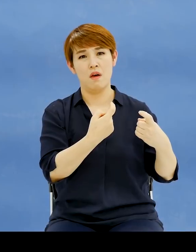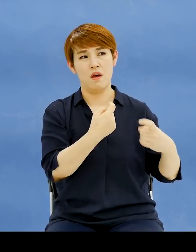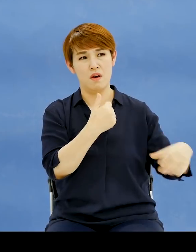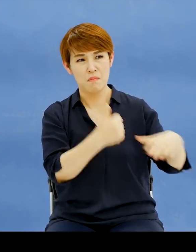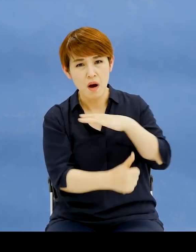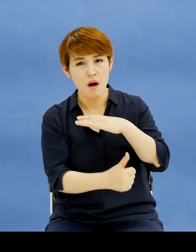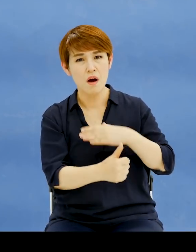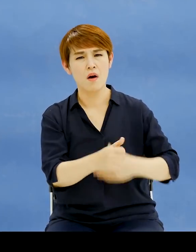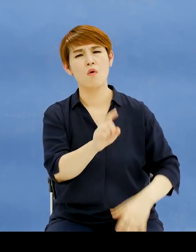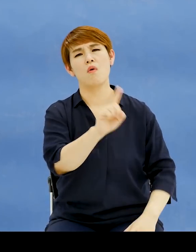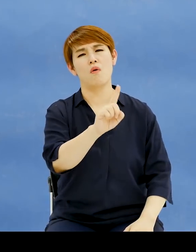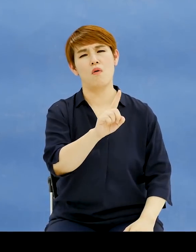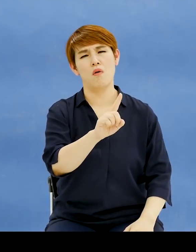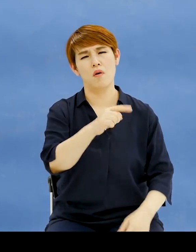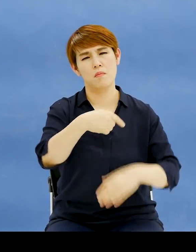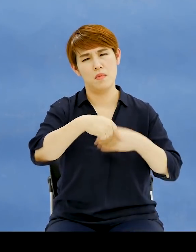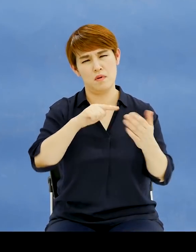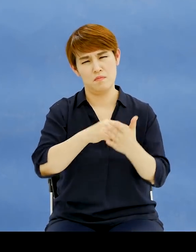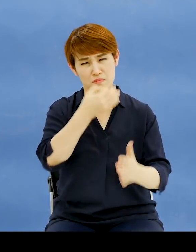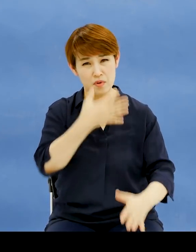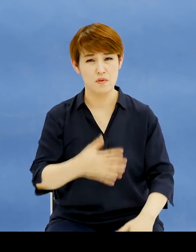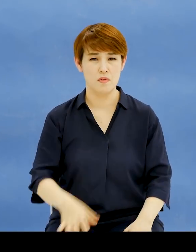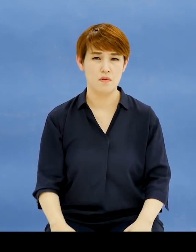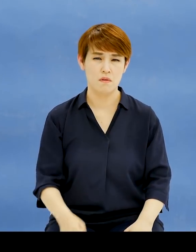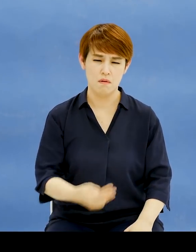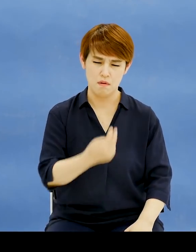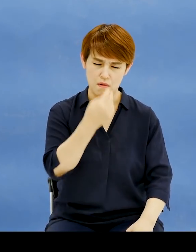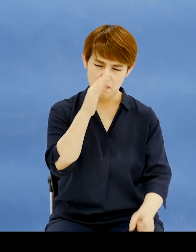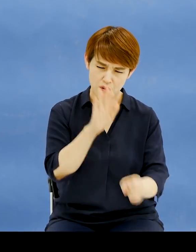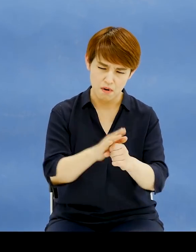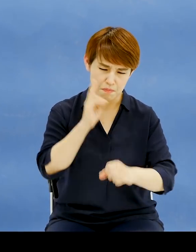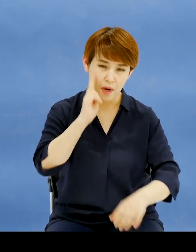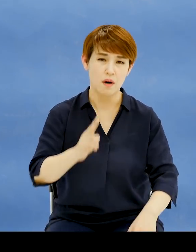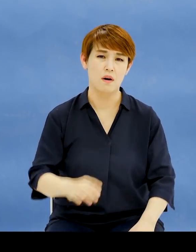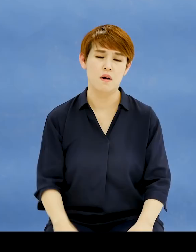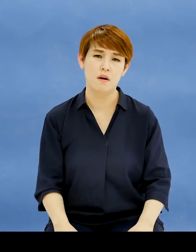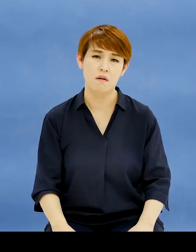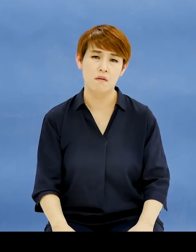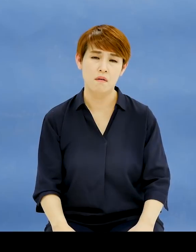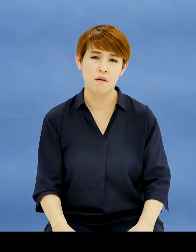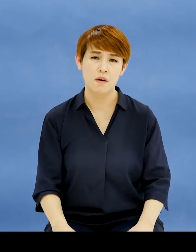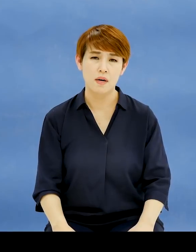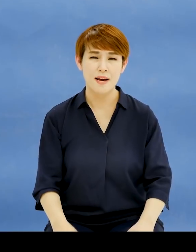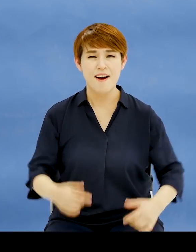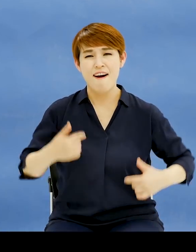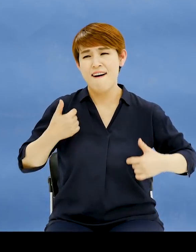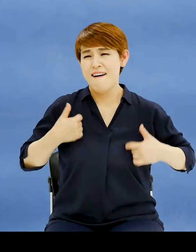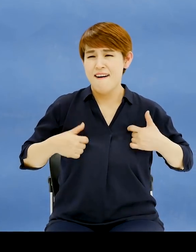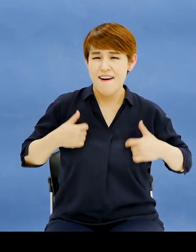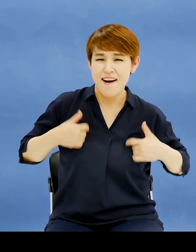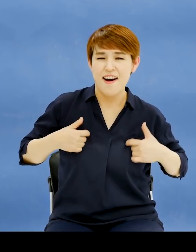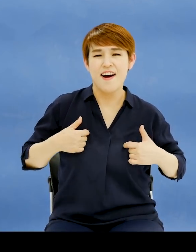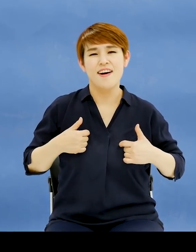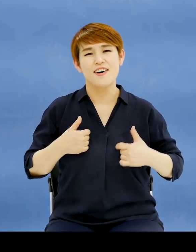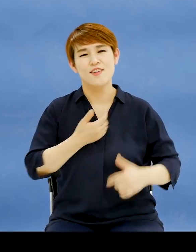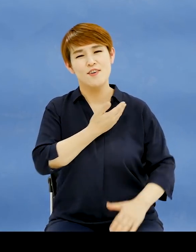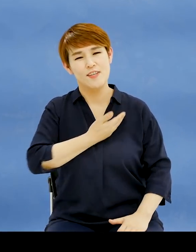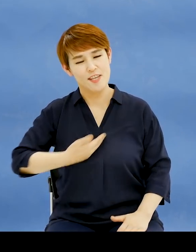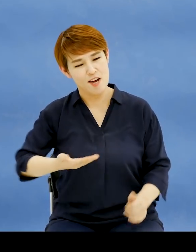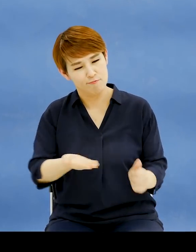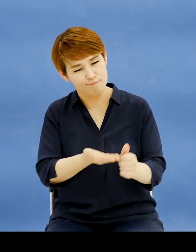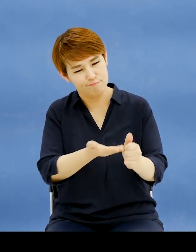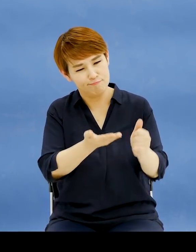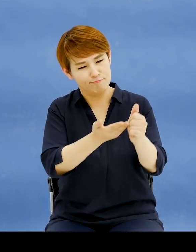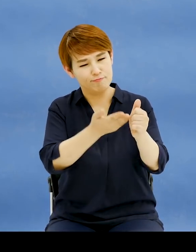그런 식으로 사람을 몰고 이러면 힘들잖아요. 그래서 너무 억울했어요. 예, 예. 그리고 이때까지 기쁜 마음으로